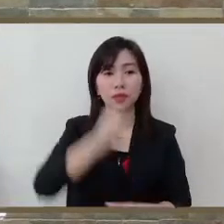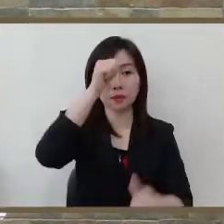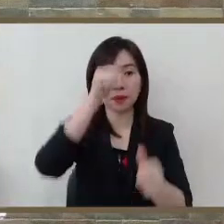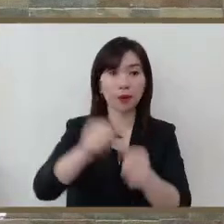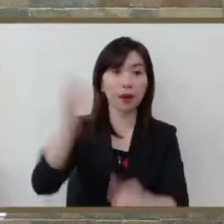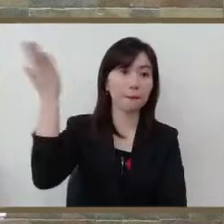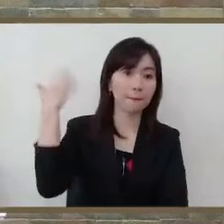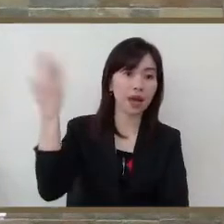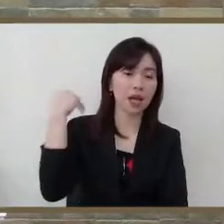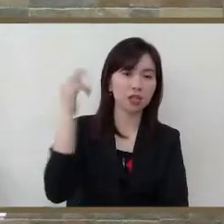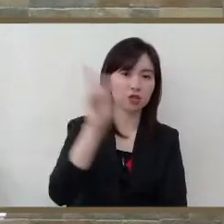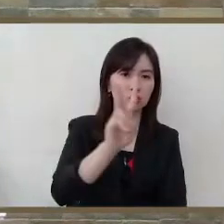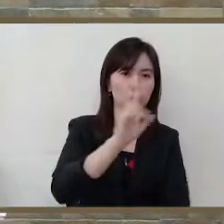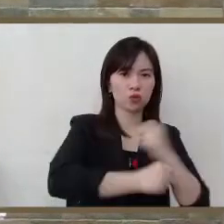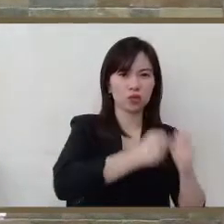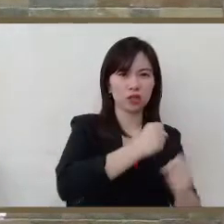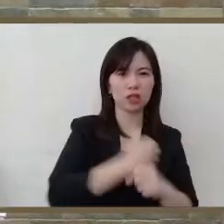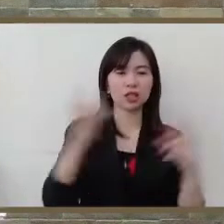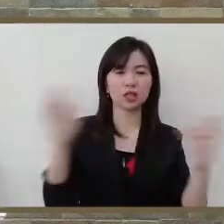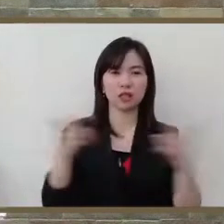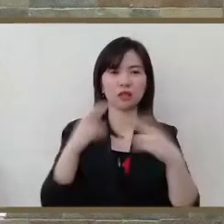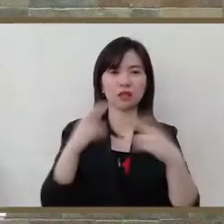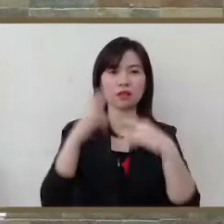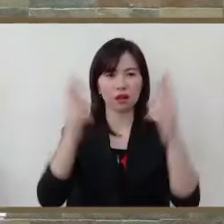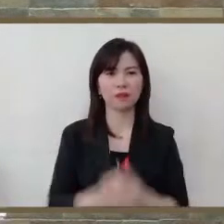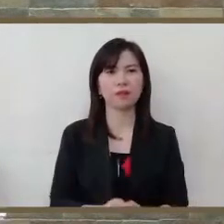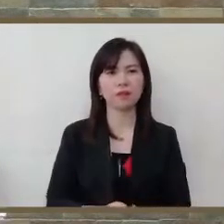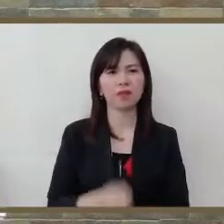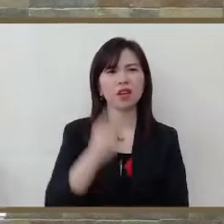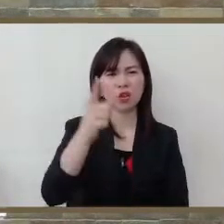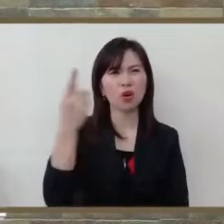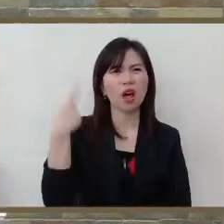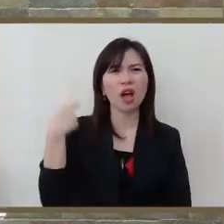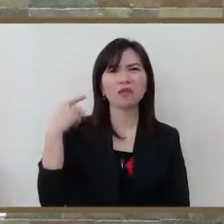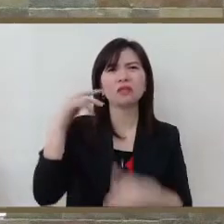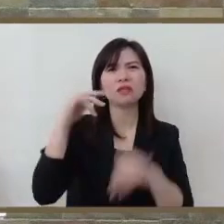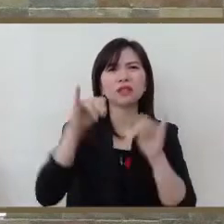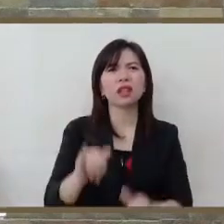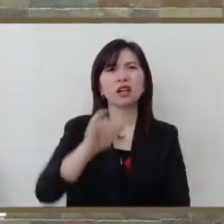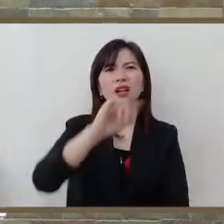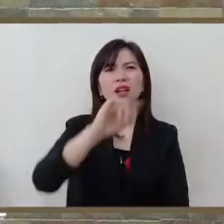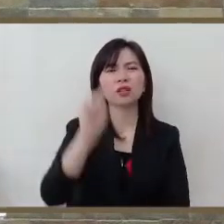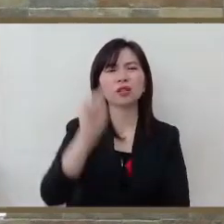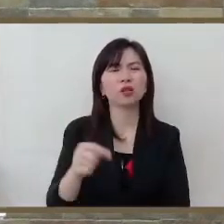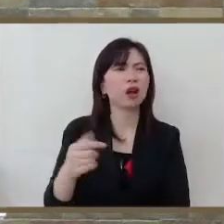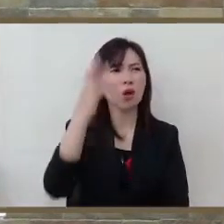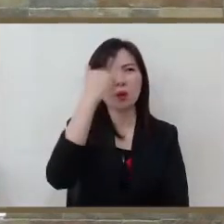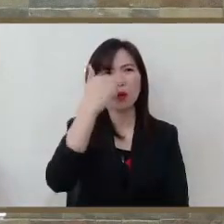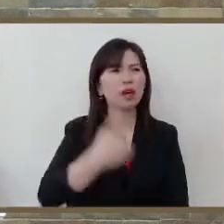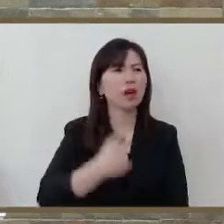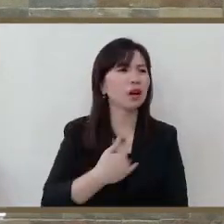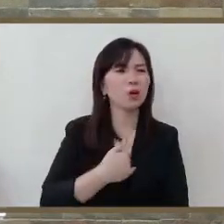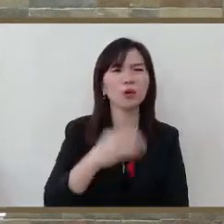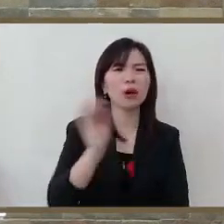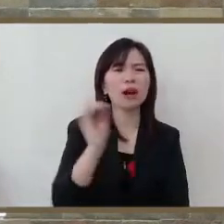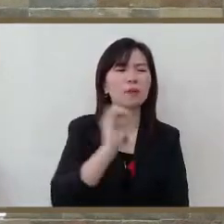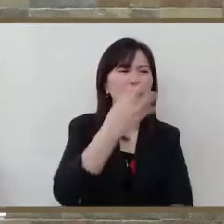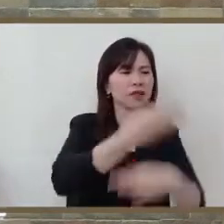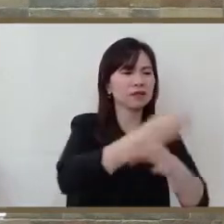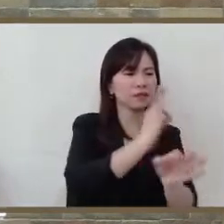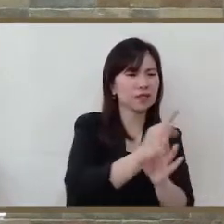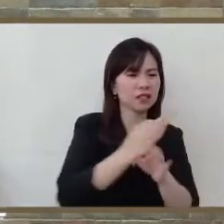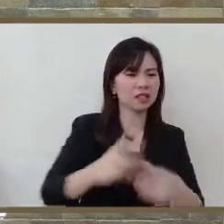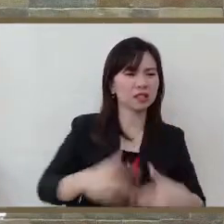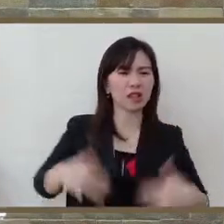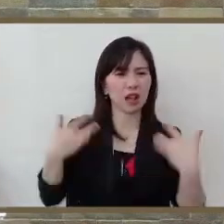revival, pero hindi ka pa rin ba nagtataka bakit hindi pa rin maayos-ayos ang buhay mo? Kasi pumupunta ka lang, sumasagana